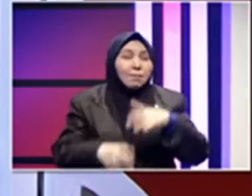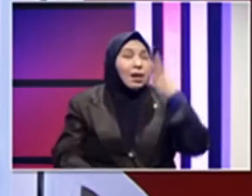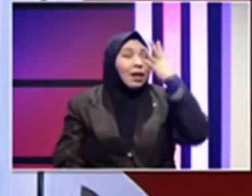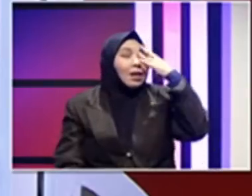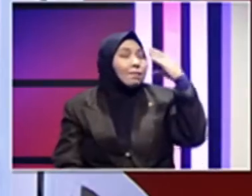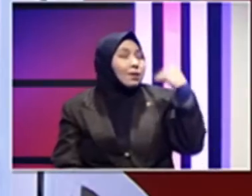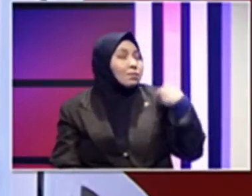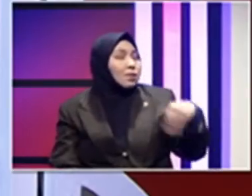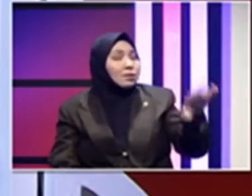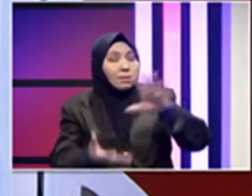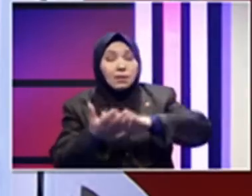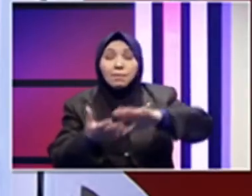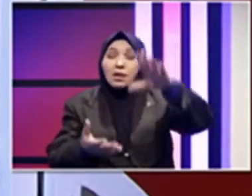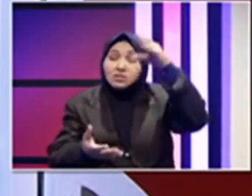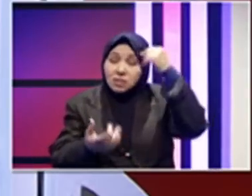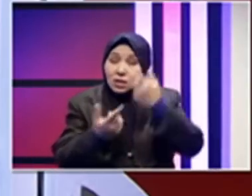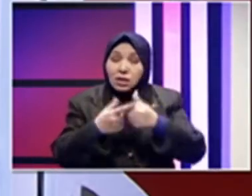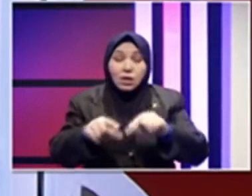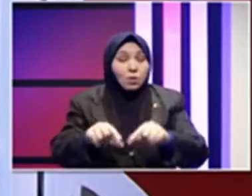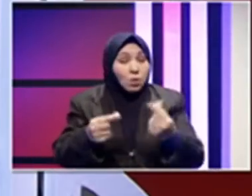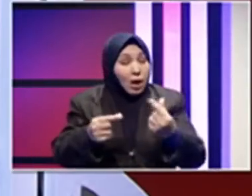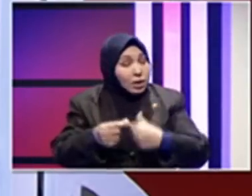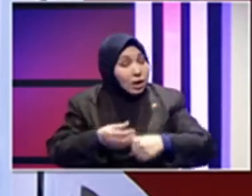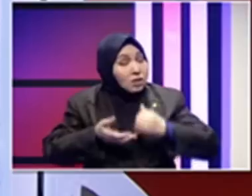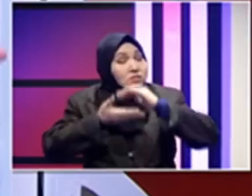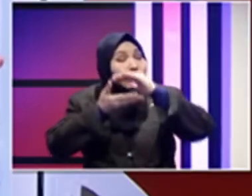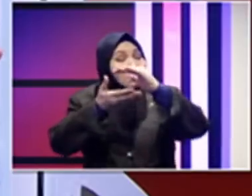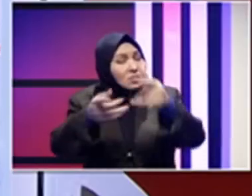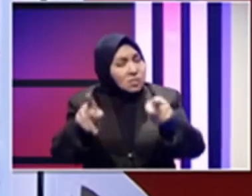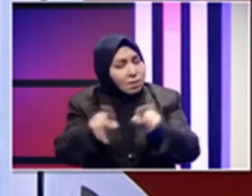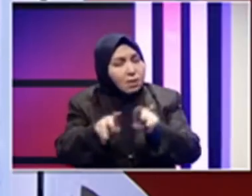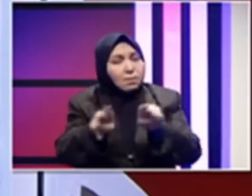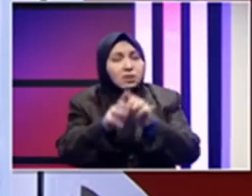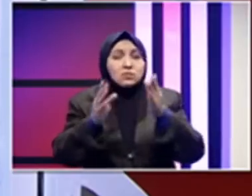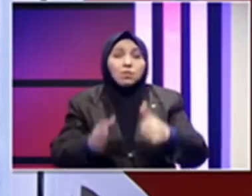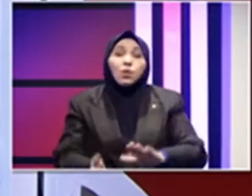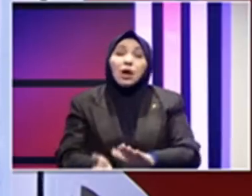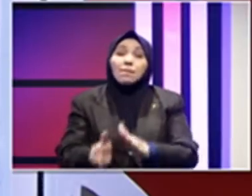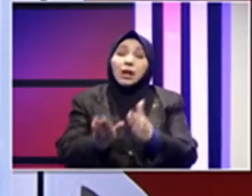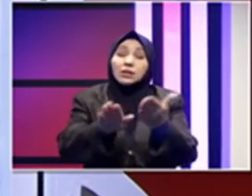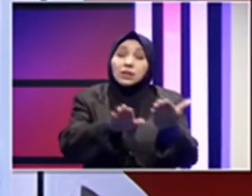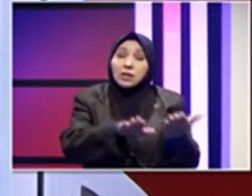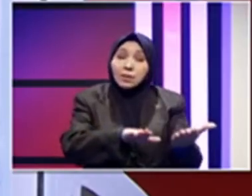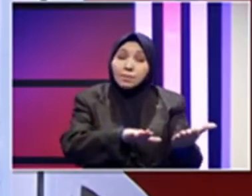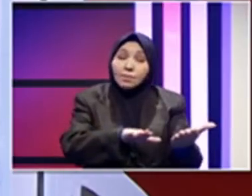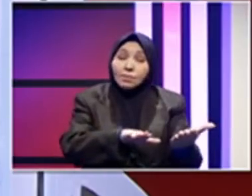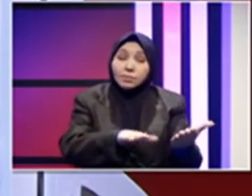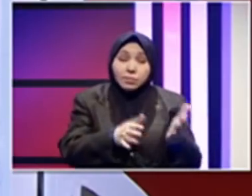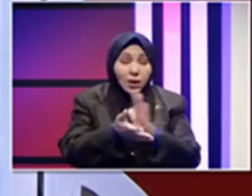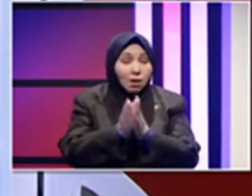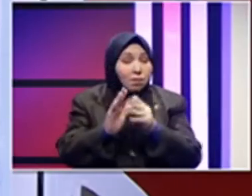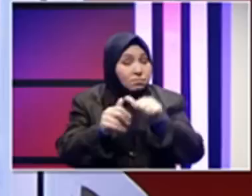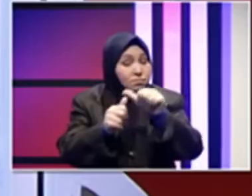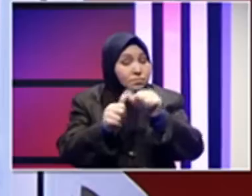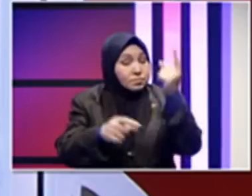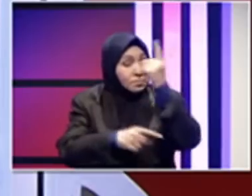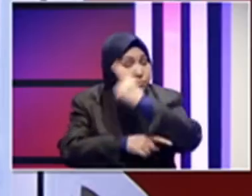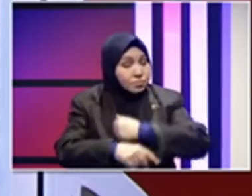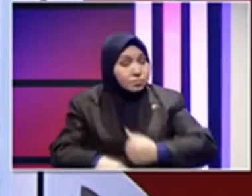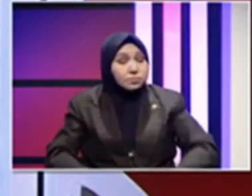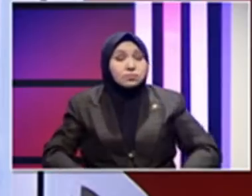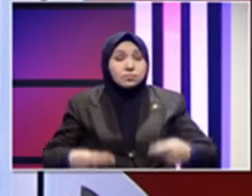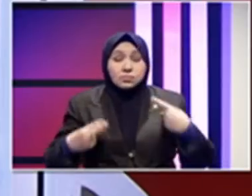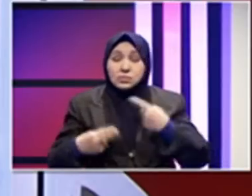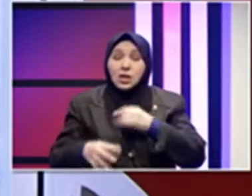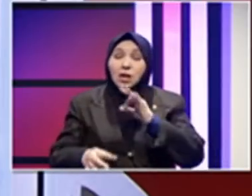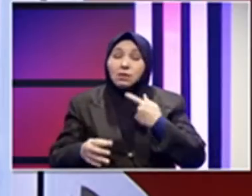pelajaran daripada Quran yang disampaikan, mereka ini adalah seperti orang mati, ustaz. Ya. Seperti orang mati. Jadi sebabnya dalam setiap hari kehidupan kita, kalau